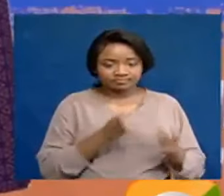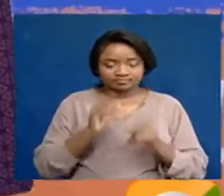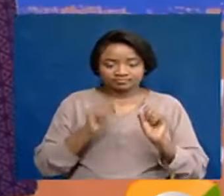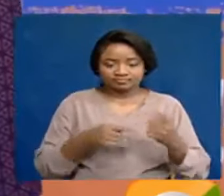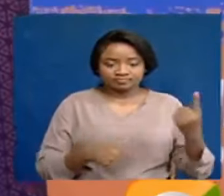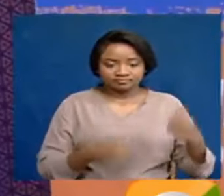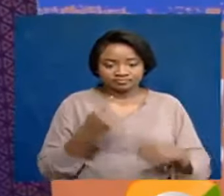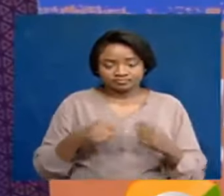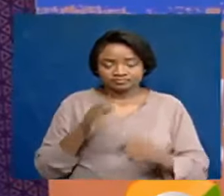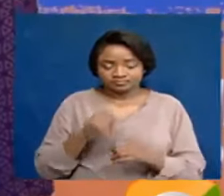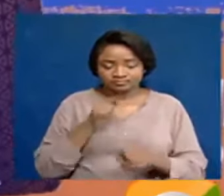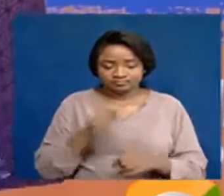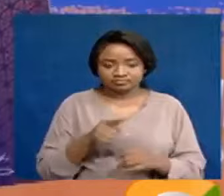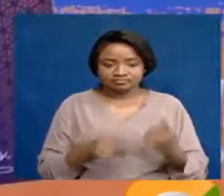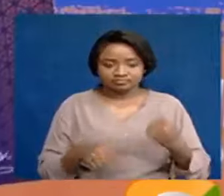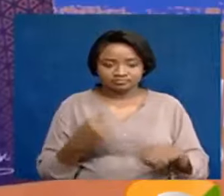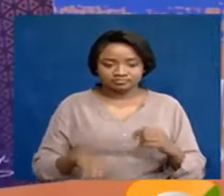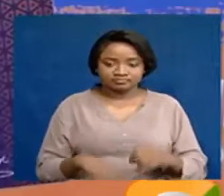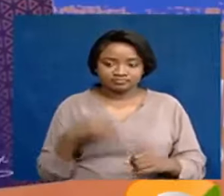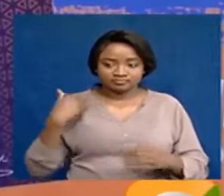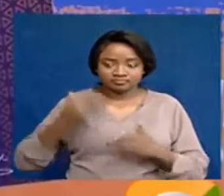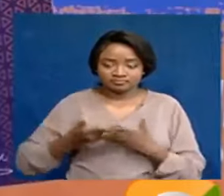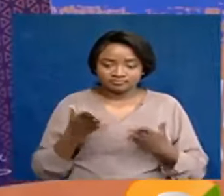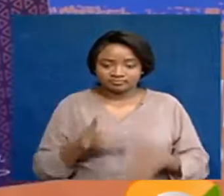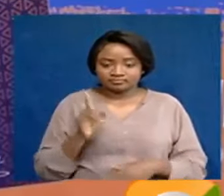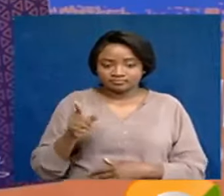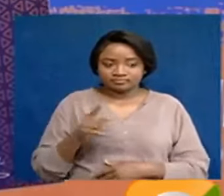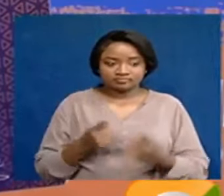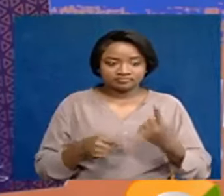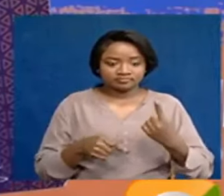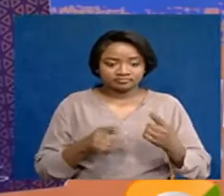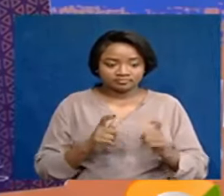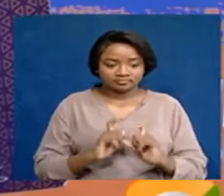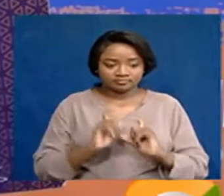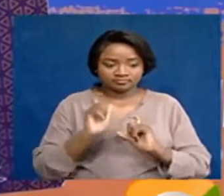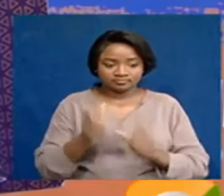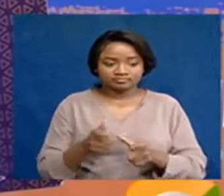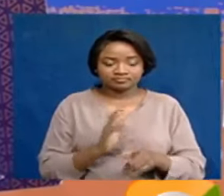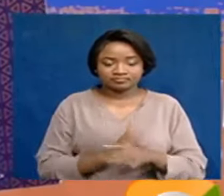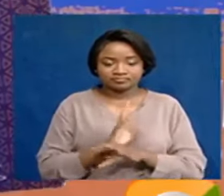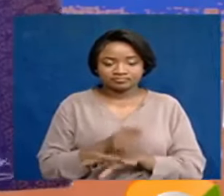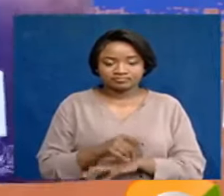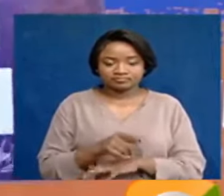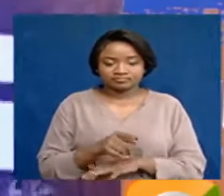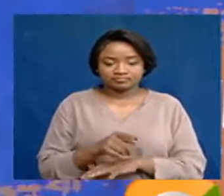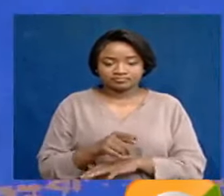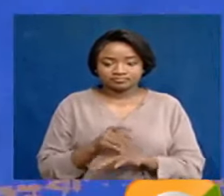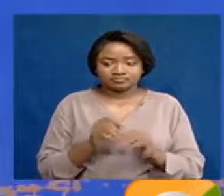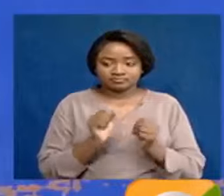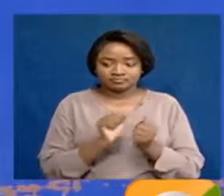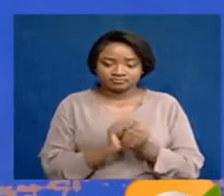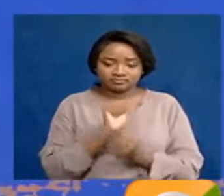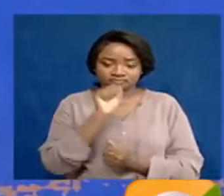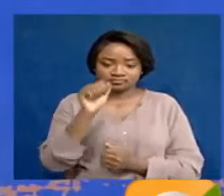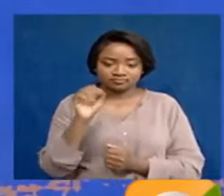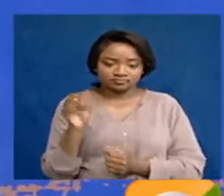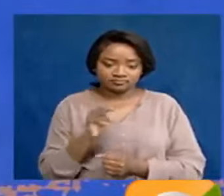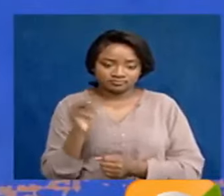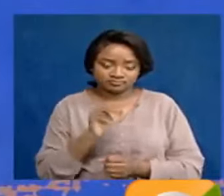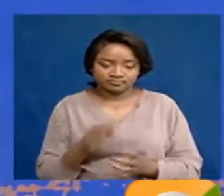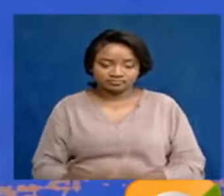kupitia shindano hilo. Kufikia sasa, zawadi kuu ya jackpot ni zaidi ya shilingi milioni 15.